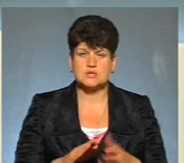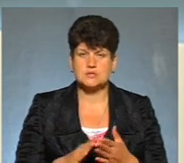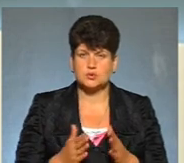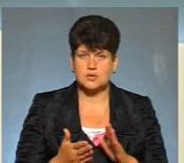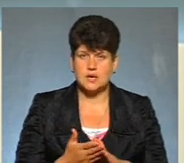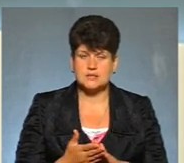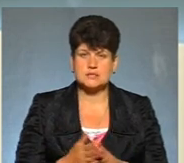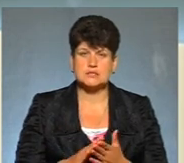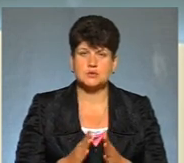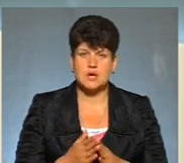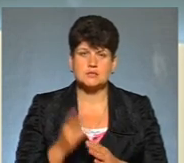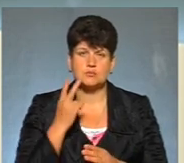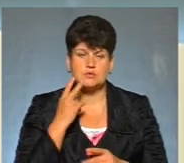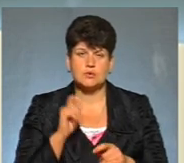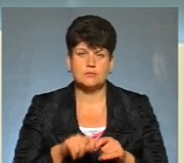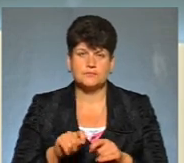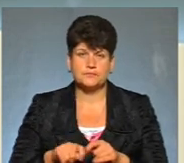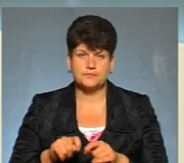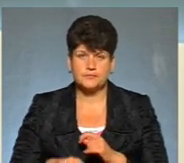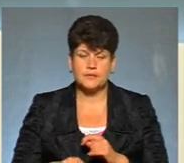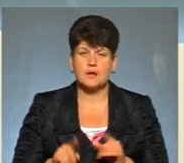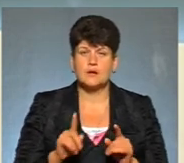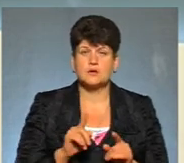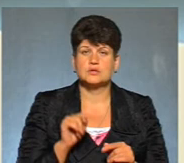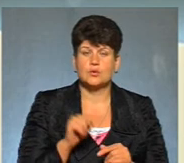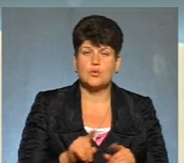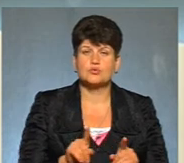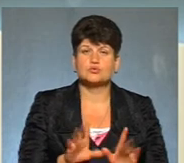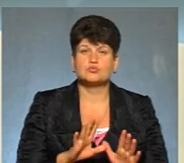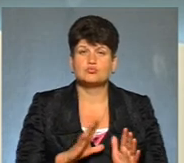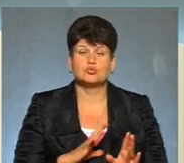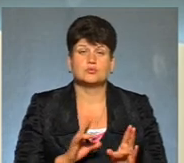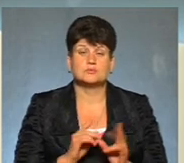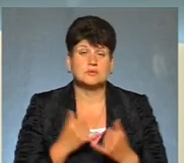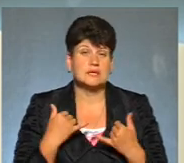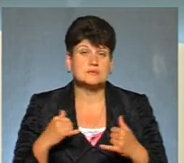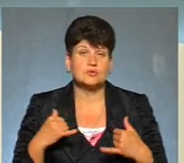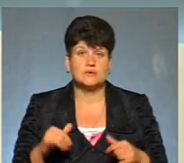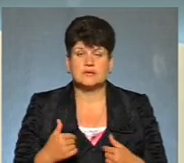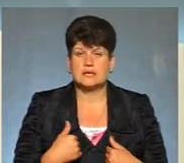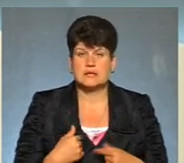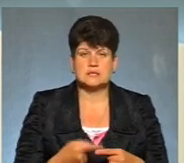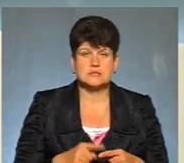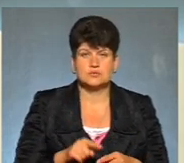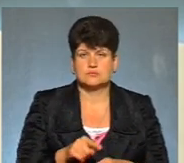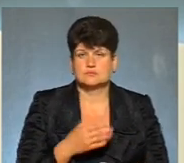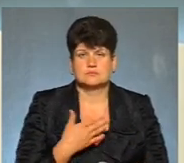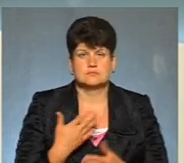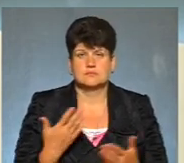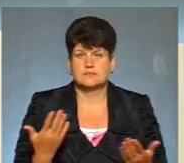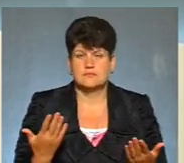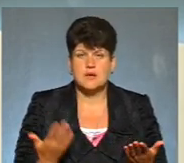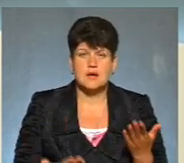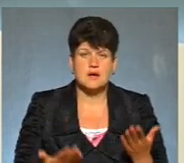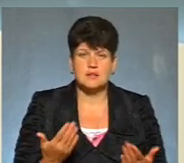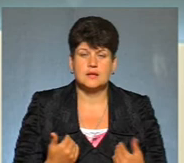постійно моніториться. Такого, щоб щось було несподіванкою, для нас такого не буде. Але